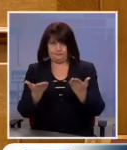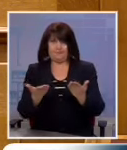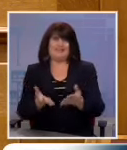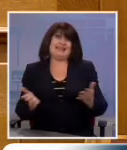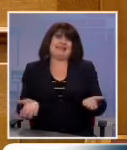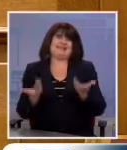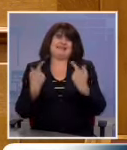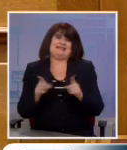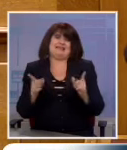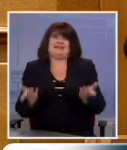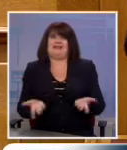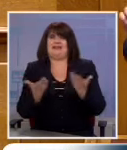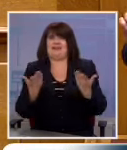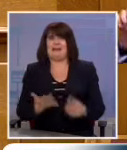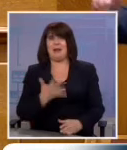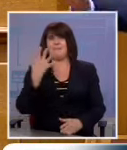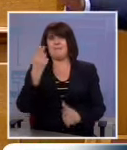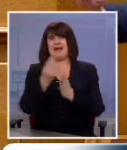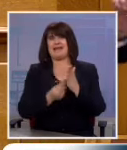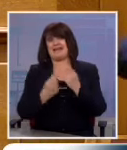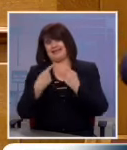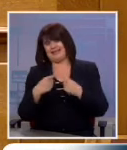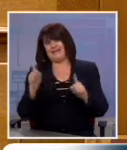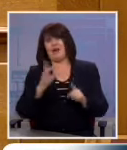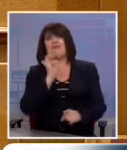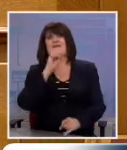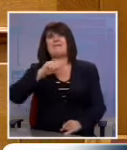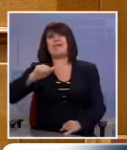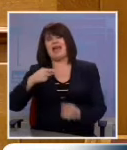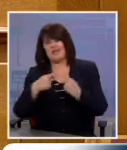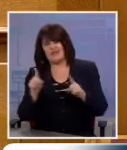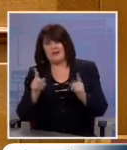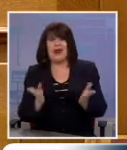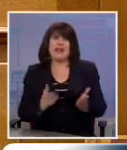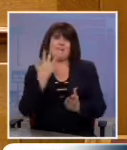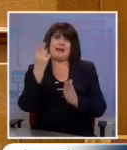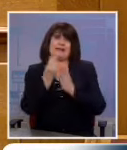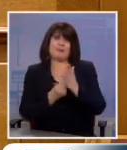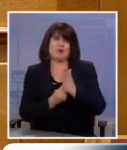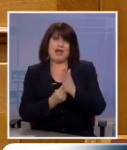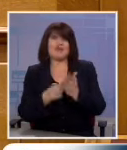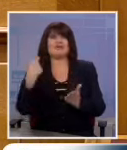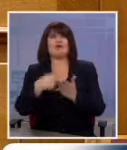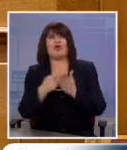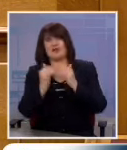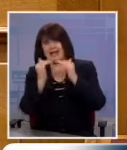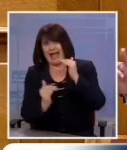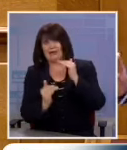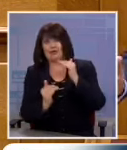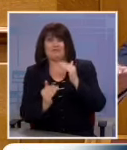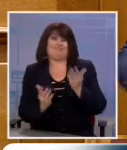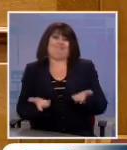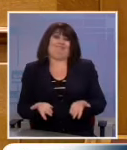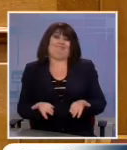αίματα. Αν είναι 5 μονάδες ένα σημείο ΦΠΑ πάνω ή αν είναι 5 μονάδες η φορολογία σε ένα άλλο σημείο